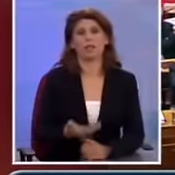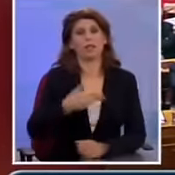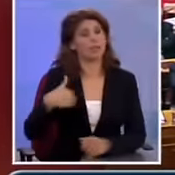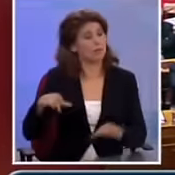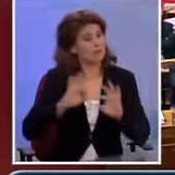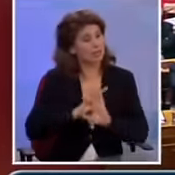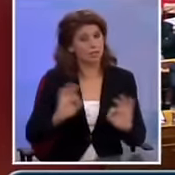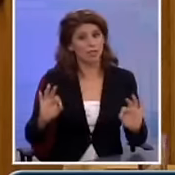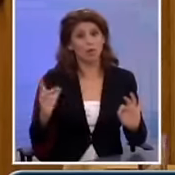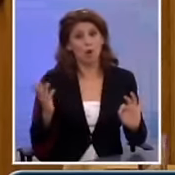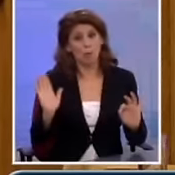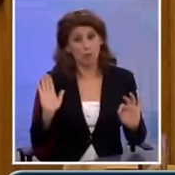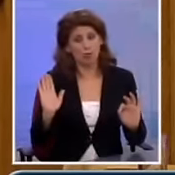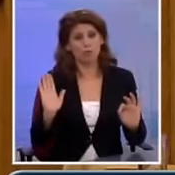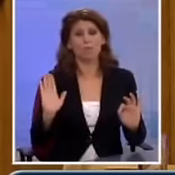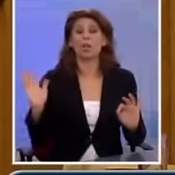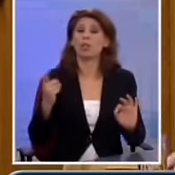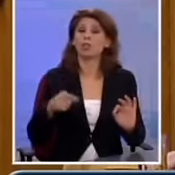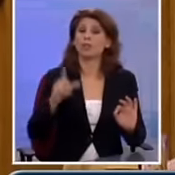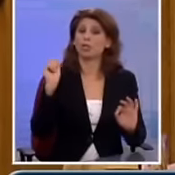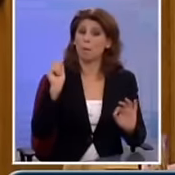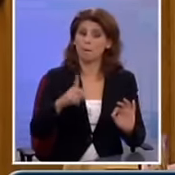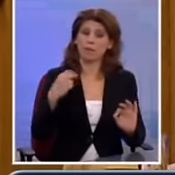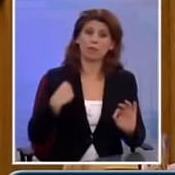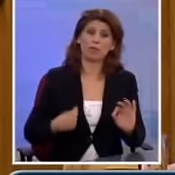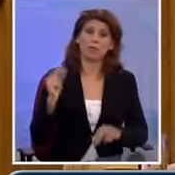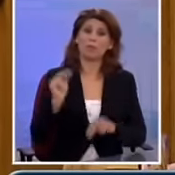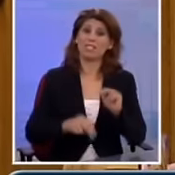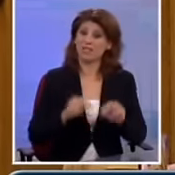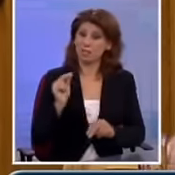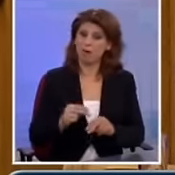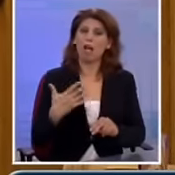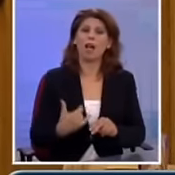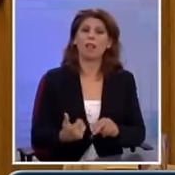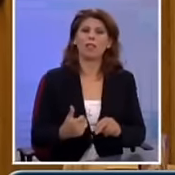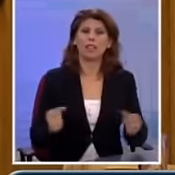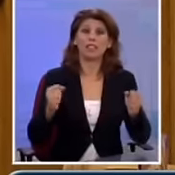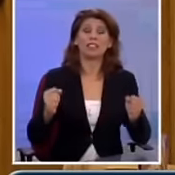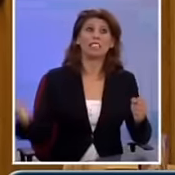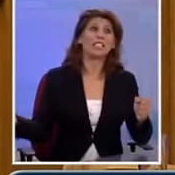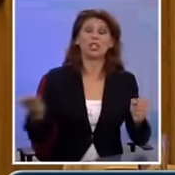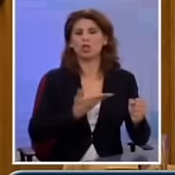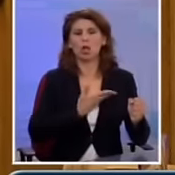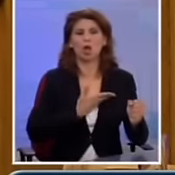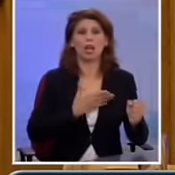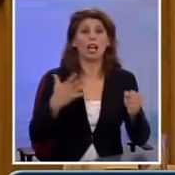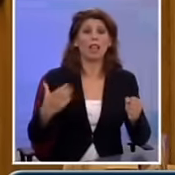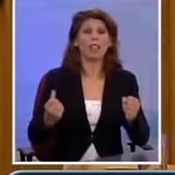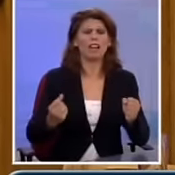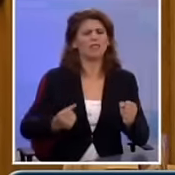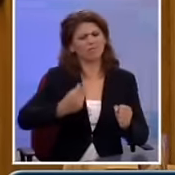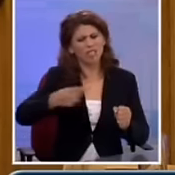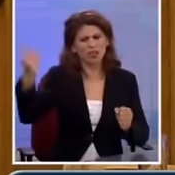βέβαιοι όμως ότι και το μήνυμα από το δημοψήφισμα θα είναι συνταρακτικό, θα είναι